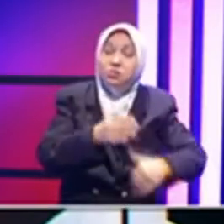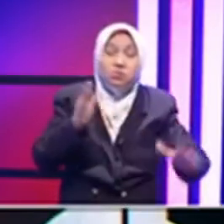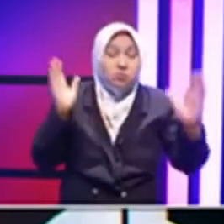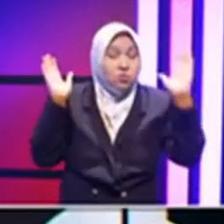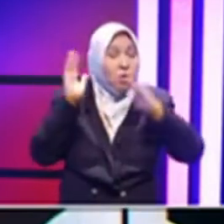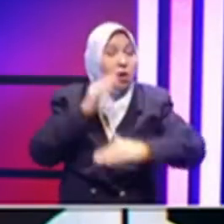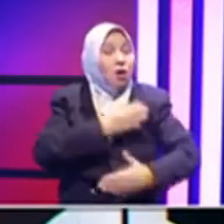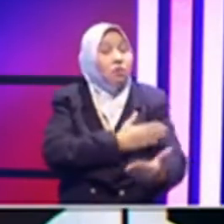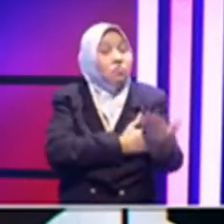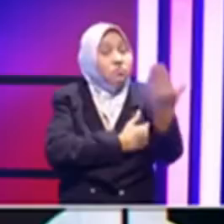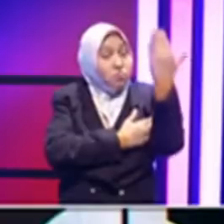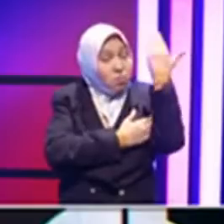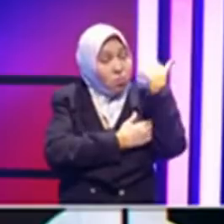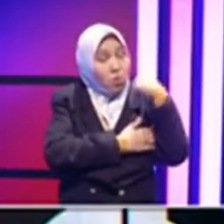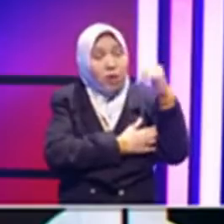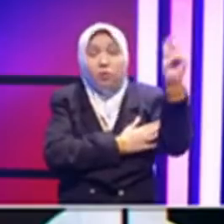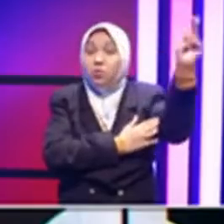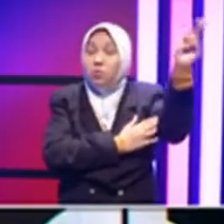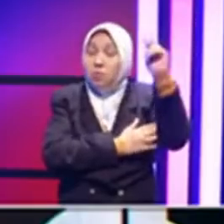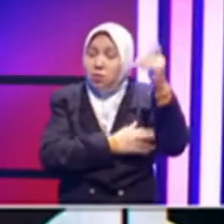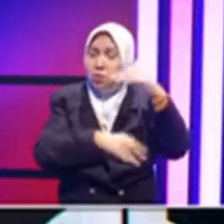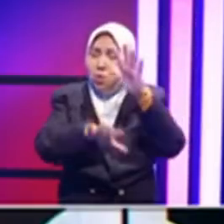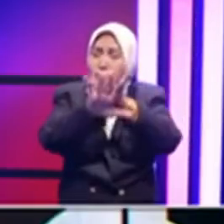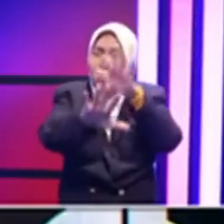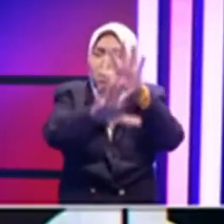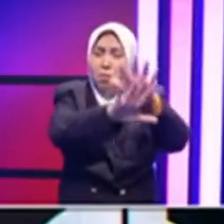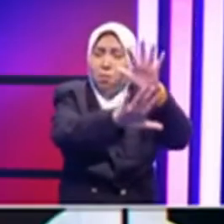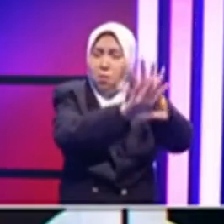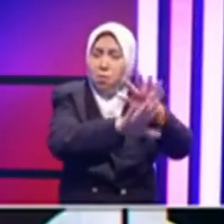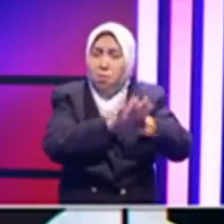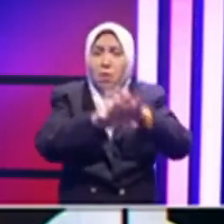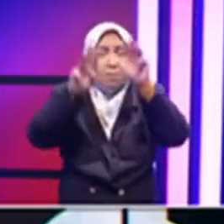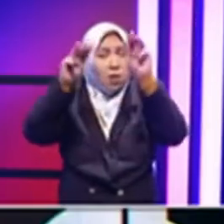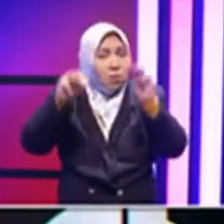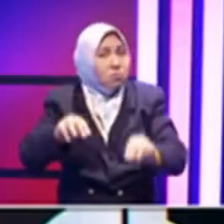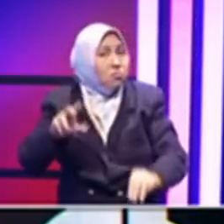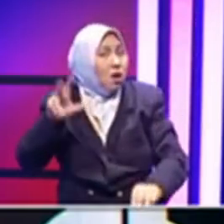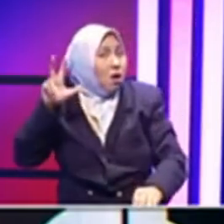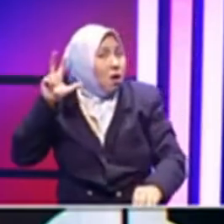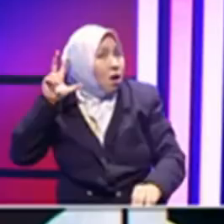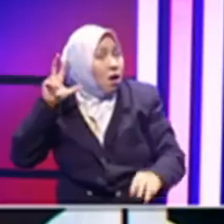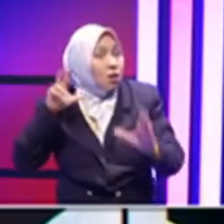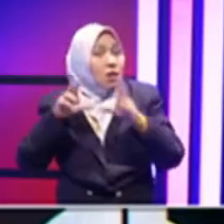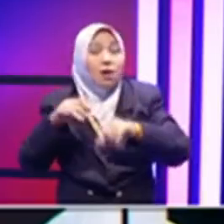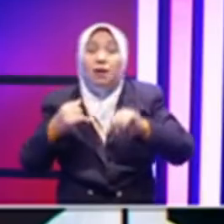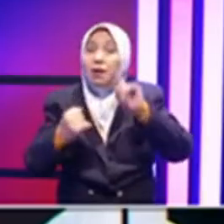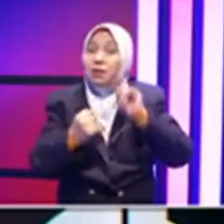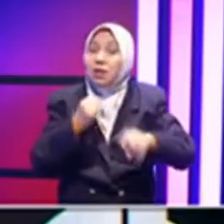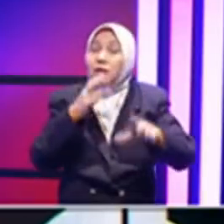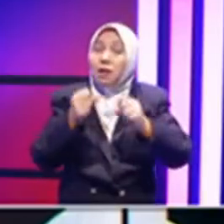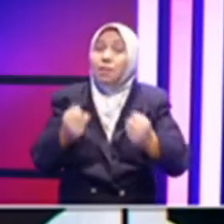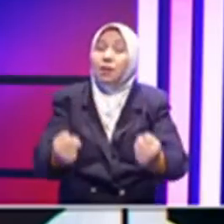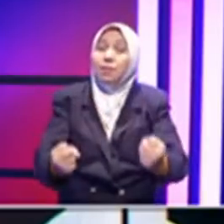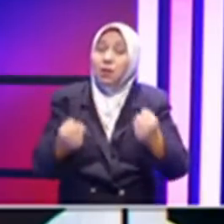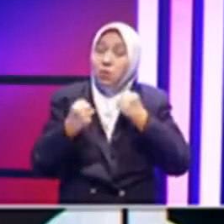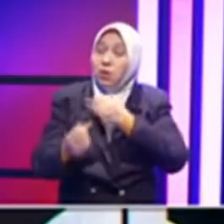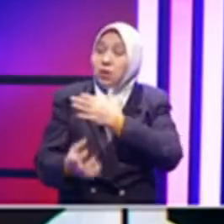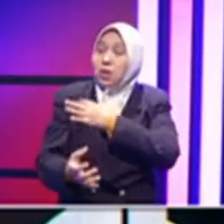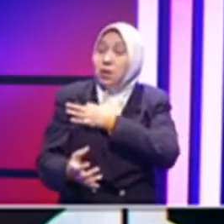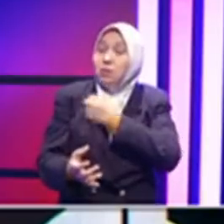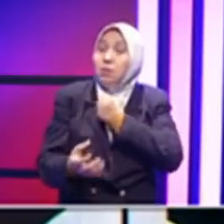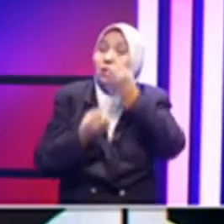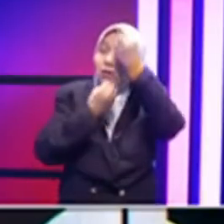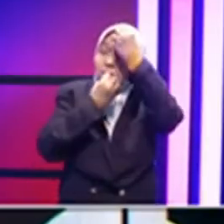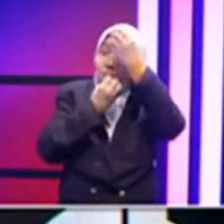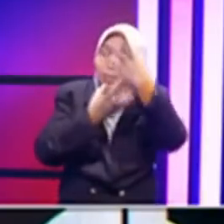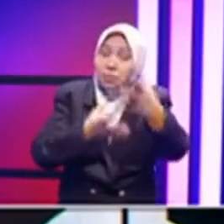raya, khutbah, kerana ini adalah tempat ramai manusia untuk mendengar dan akhirnya dapat menguatkan iman yang